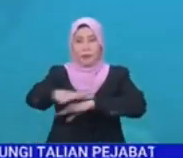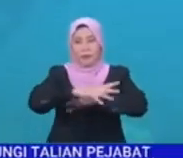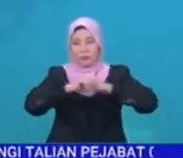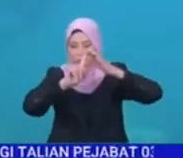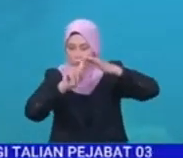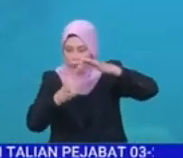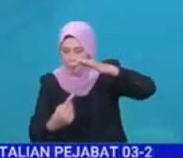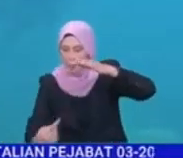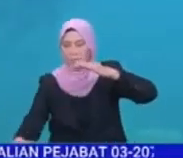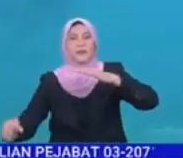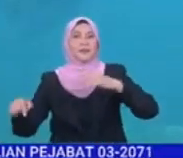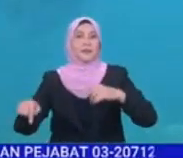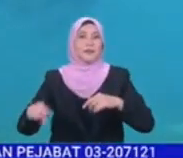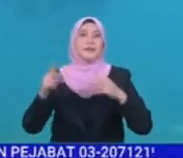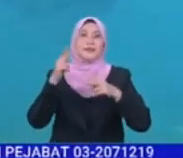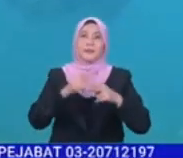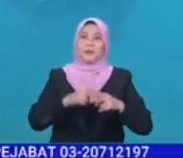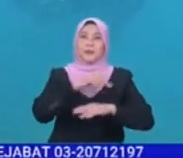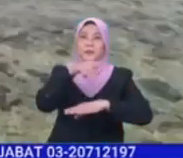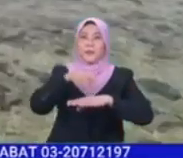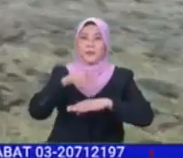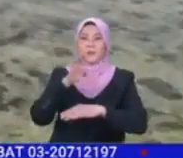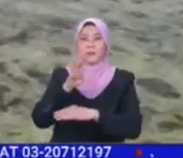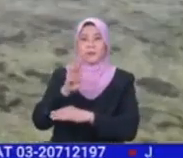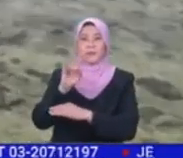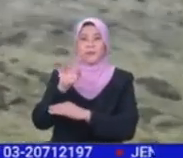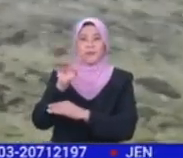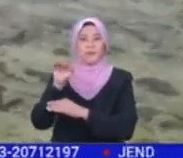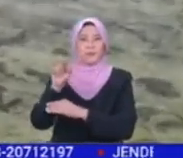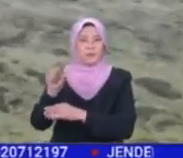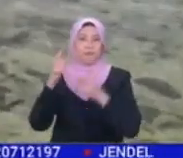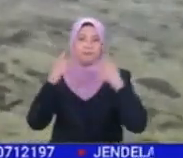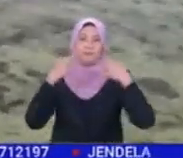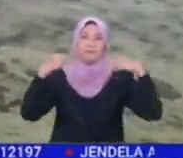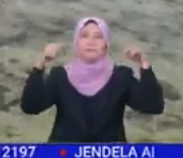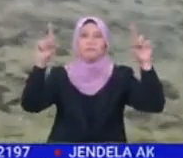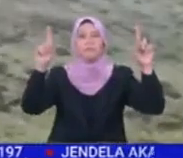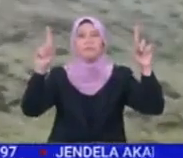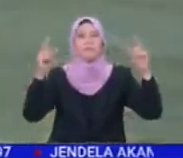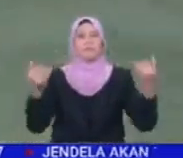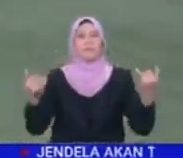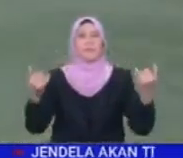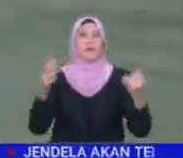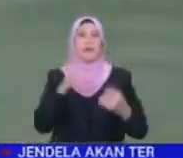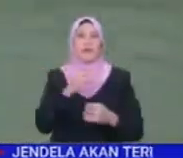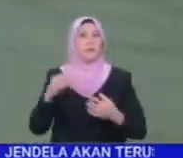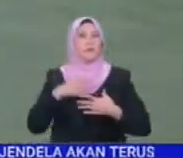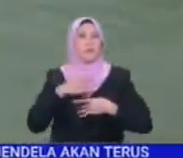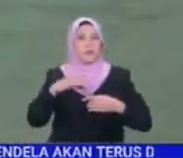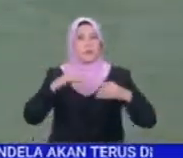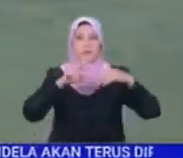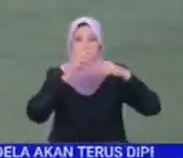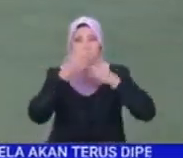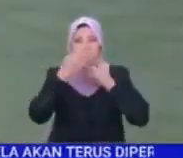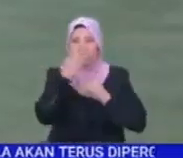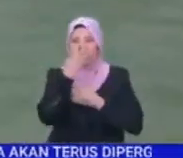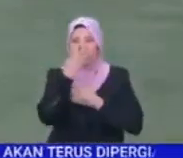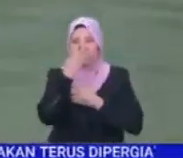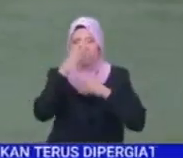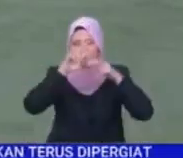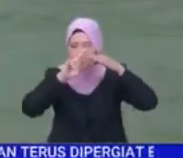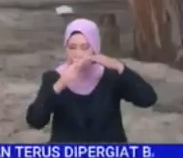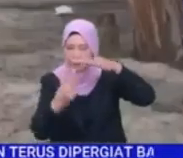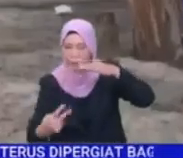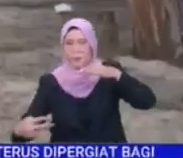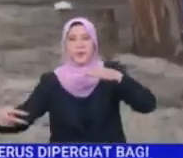menyebabkan nama pulau bidong sentiasa meniti di bibir aktivis alam sekitar serta peminat snokling dan selam scuba beliau